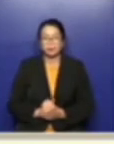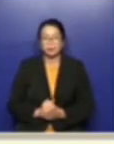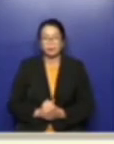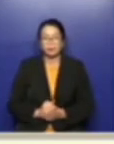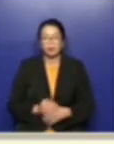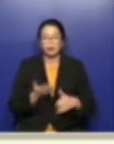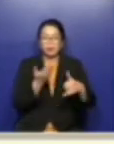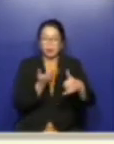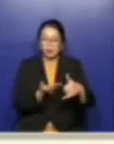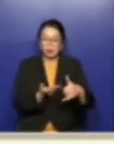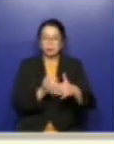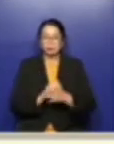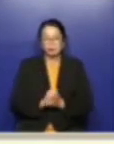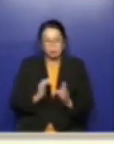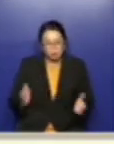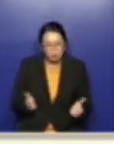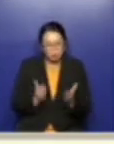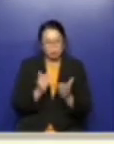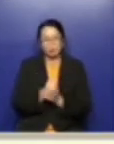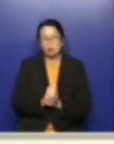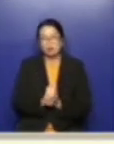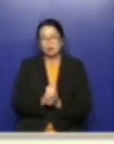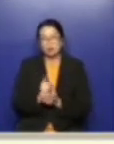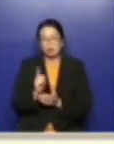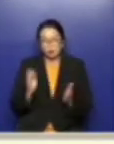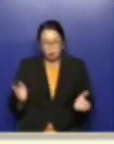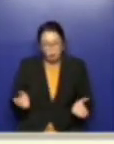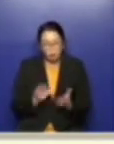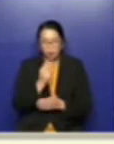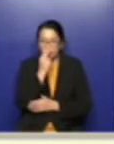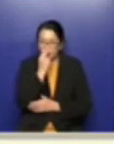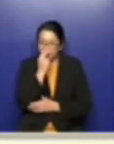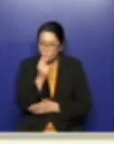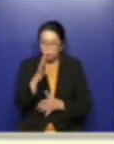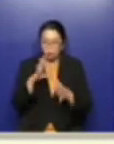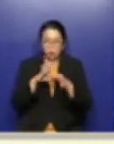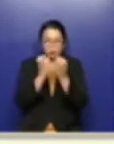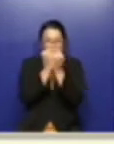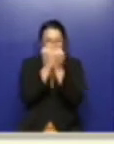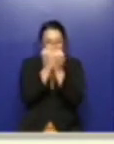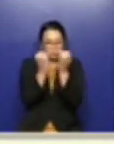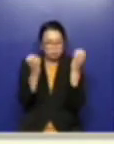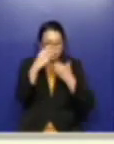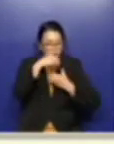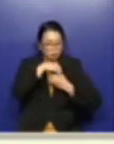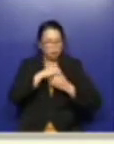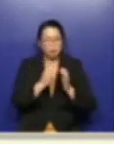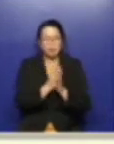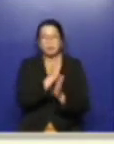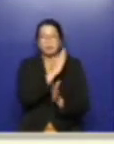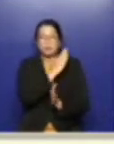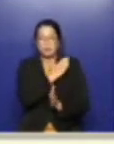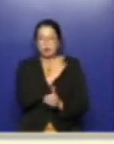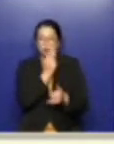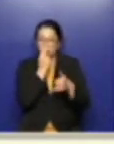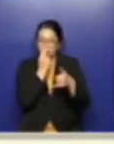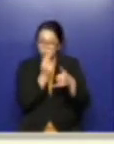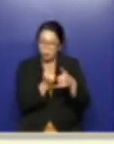ที่ศึกษาพระธรรมวินัยแล้วก็ศึกษาพระราชบัญญัติสงฆ์มาอย่างดีนะครับจ